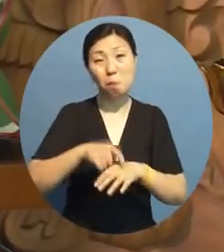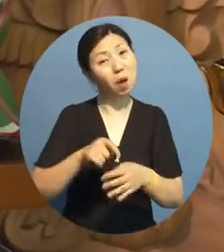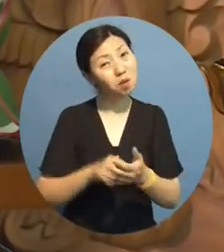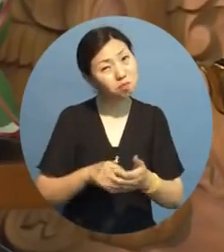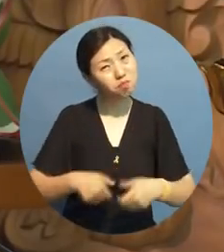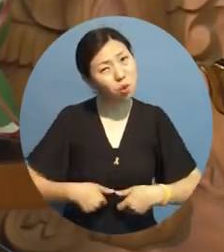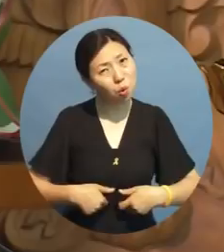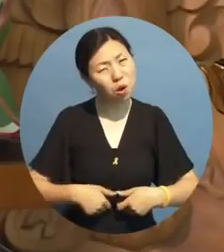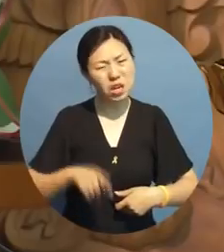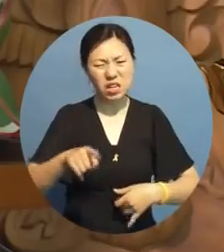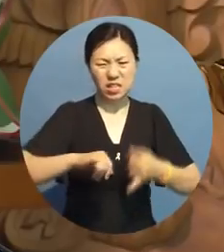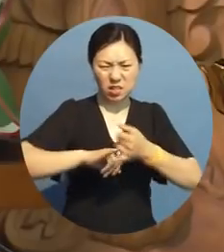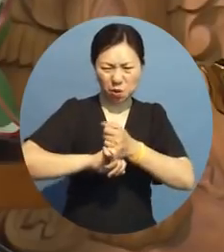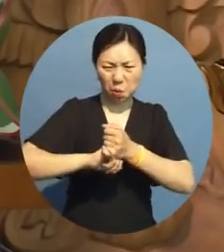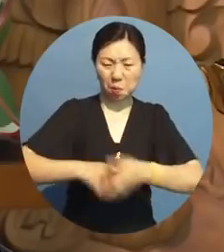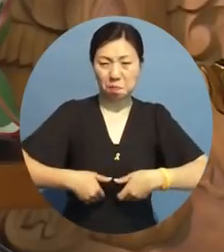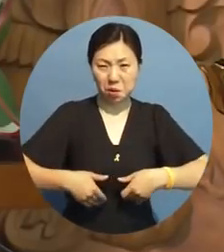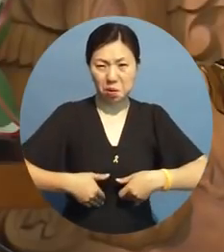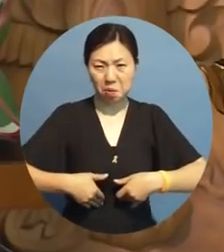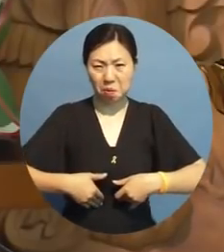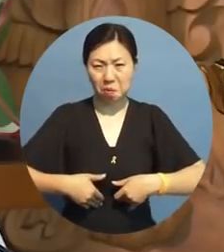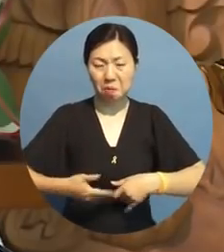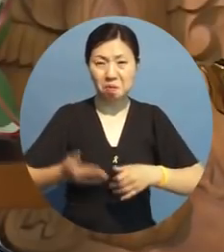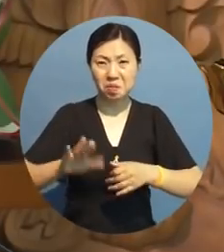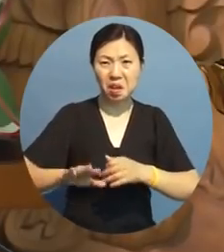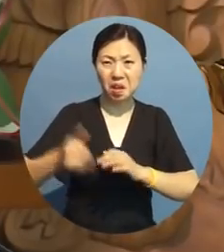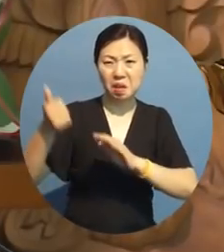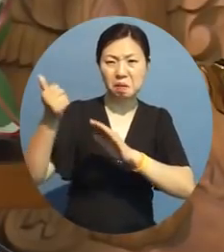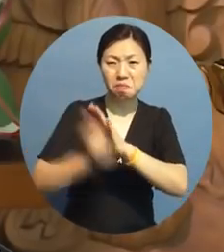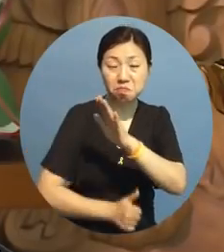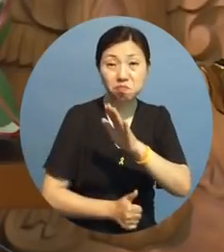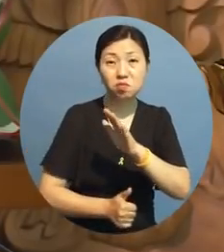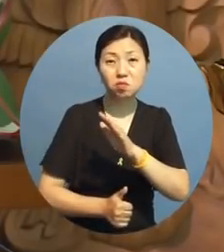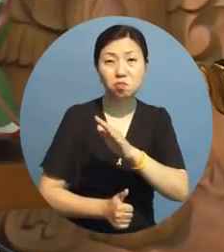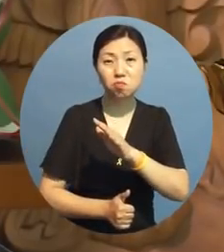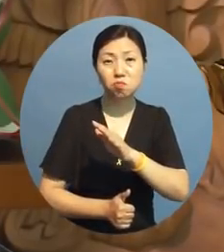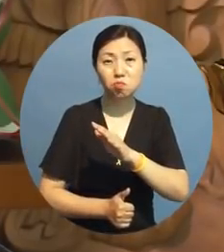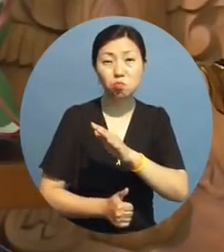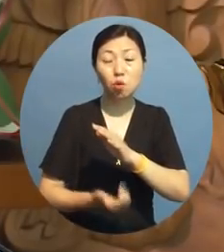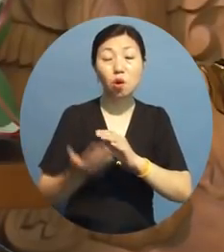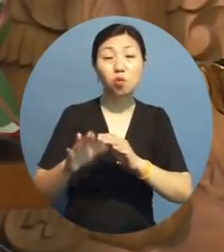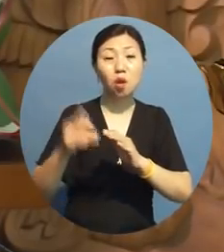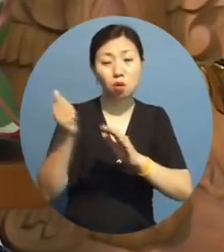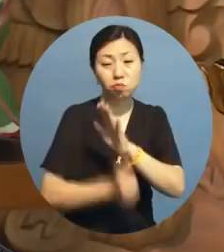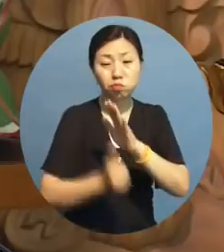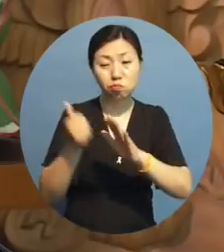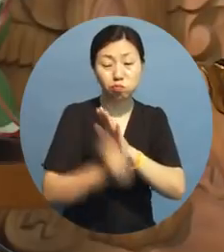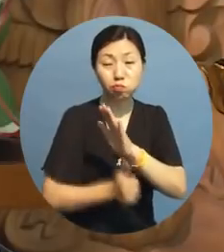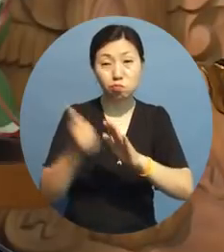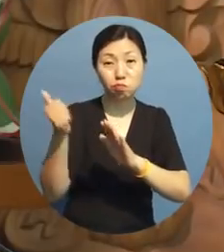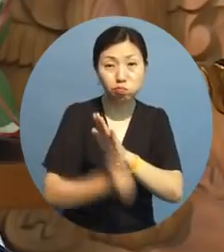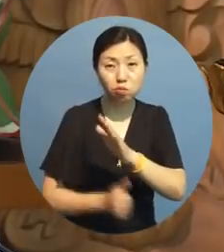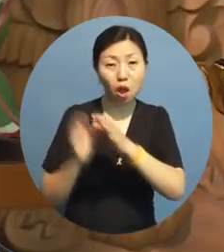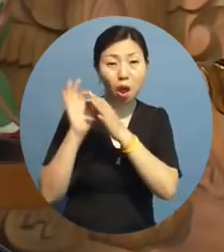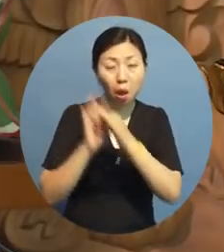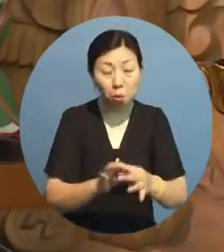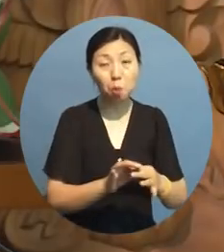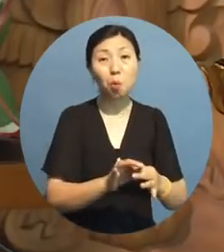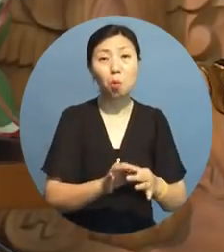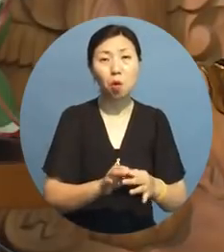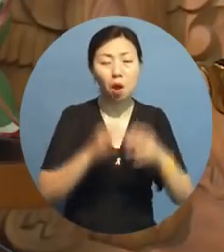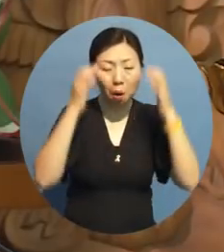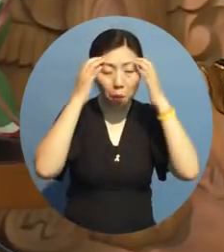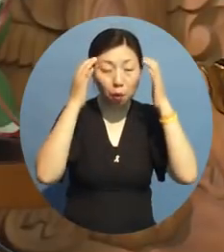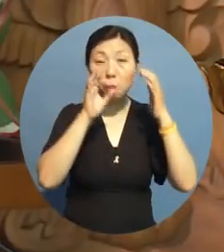이거 꼭 해야 된다! 이거 했는데 안 됐어. 그래도 안 괴로워. 다시 하지 뭐! 이러고 또 하고, 다시 하지 뭐! 이러고 또 하면, 그게